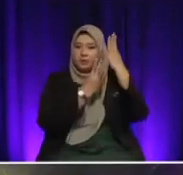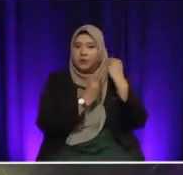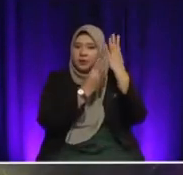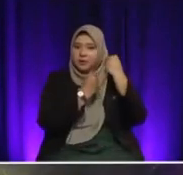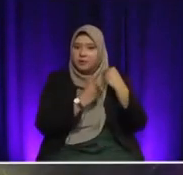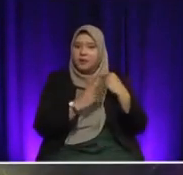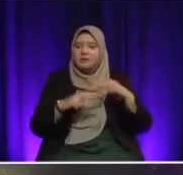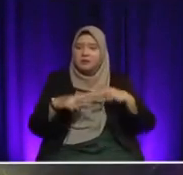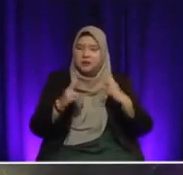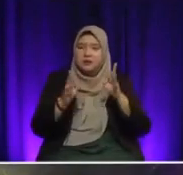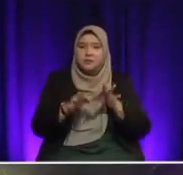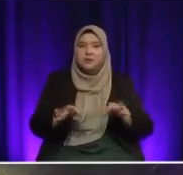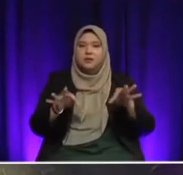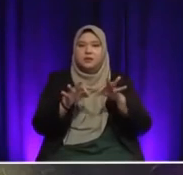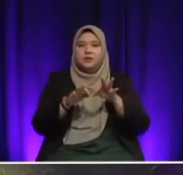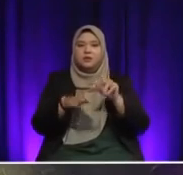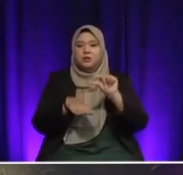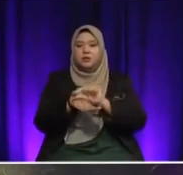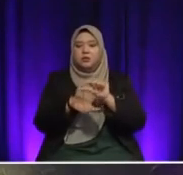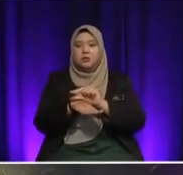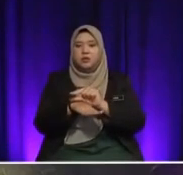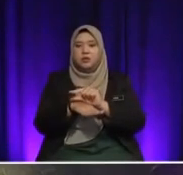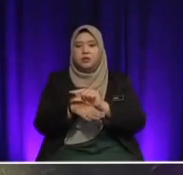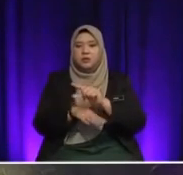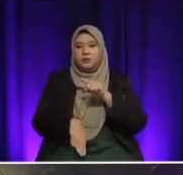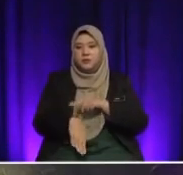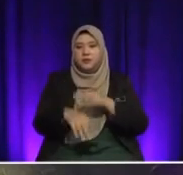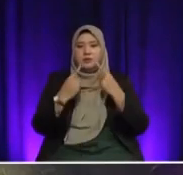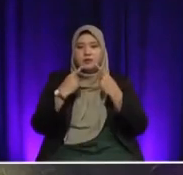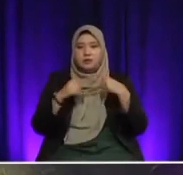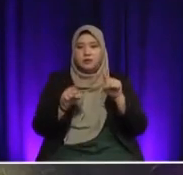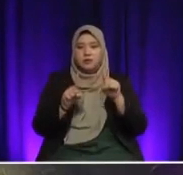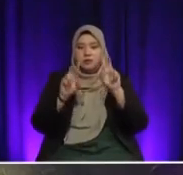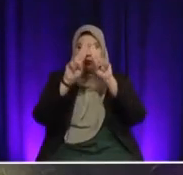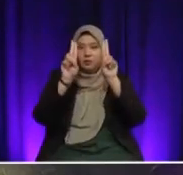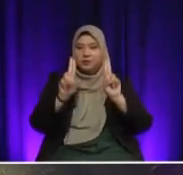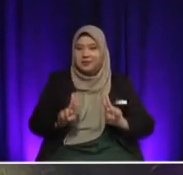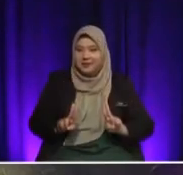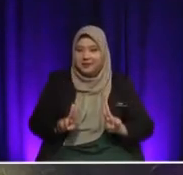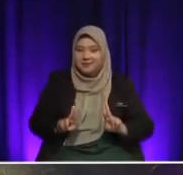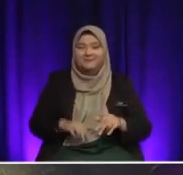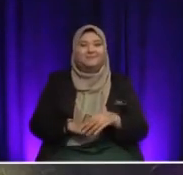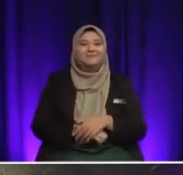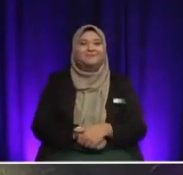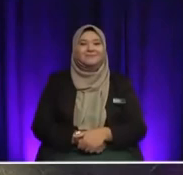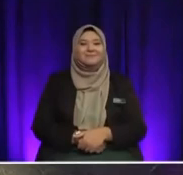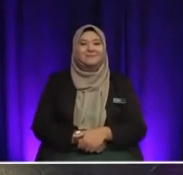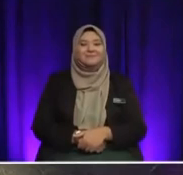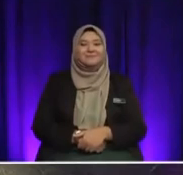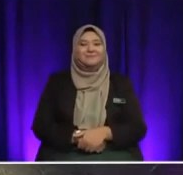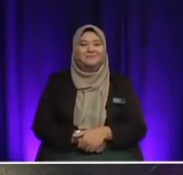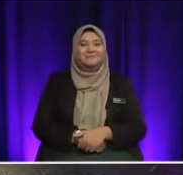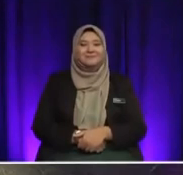buku. Tapi tak sama berbanding dengan mereka yang membuat amali. Jadi penting untuk